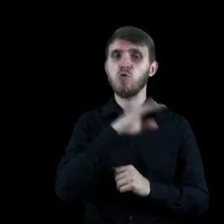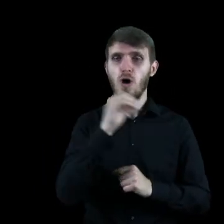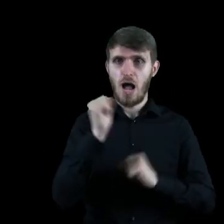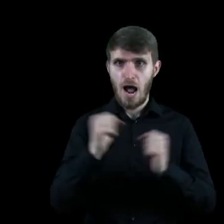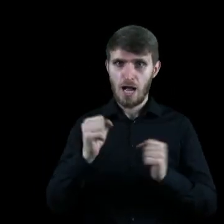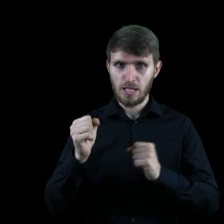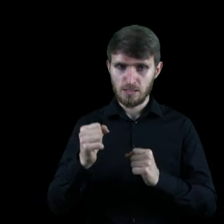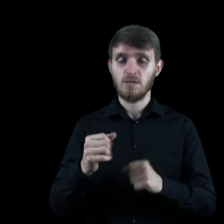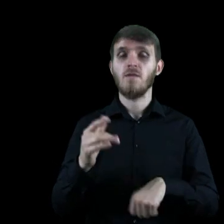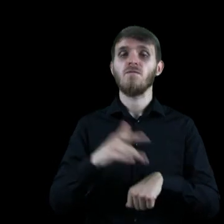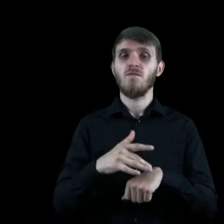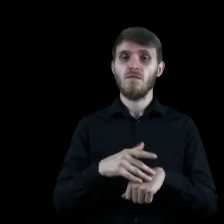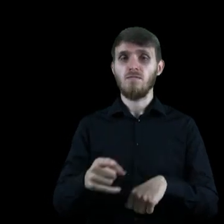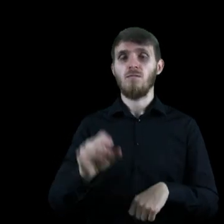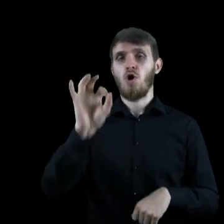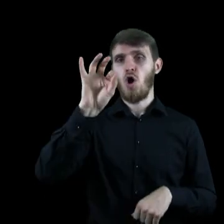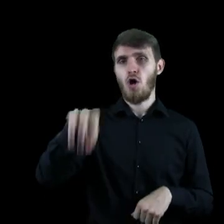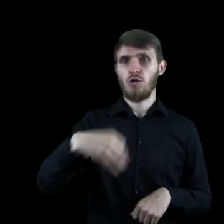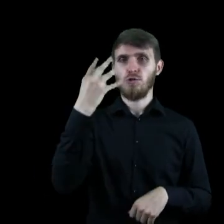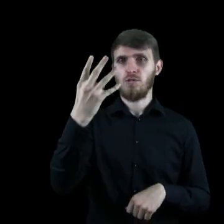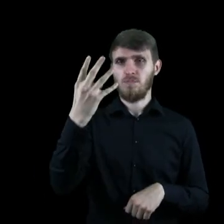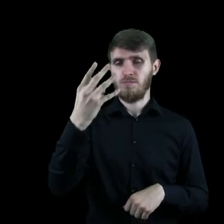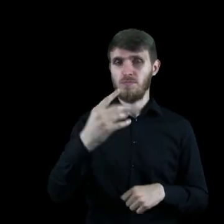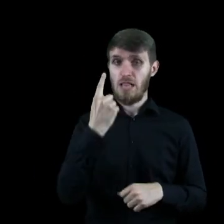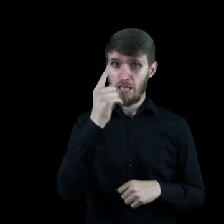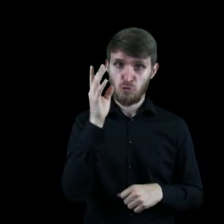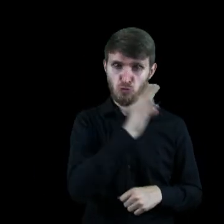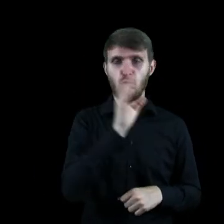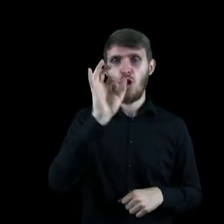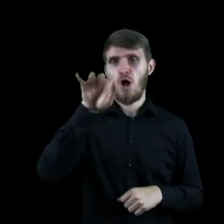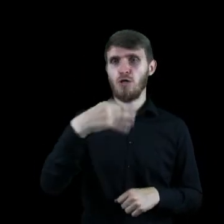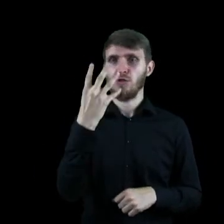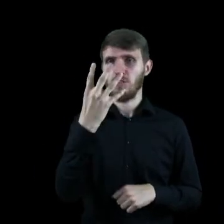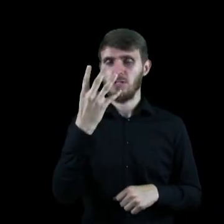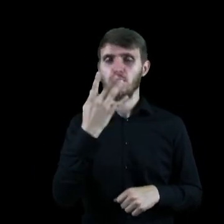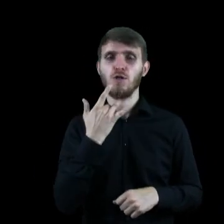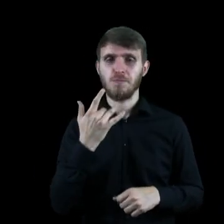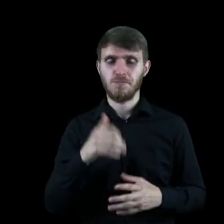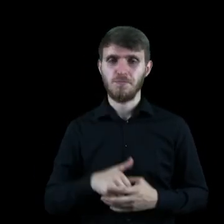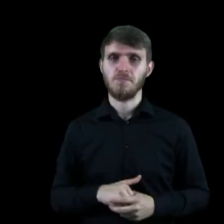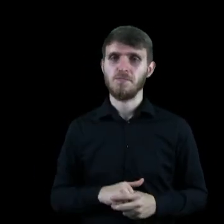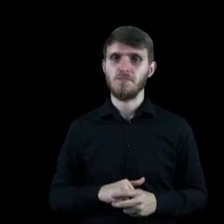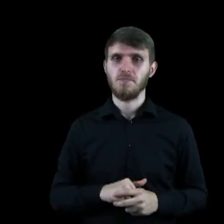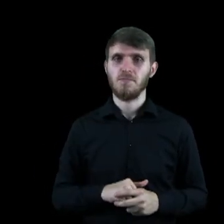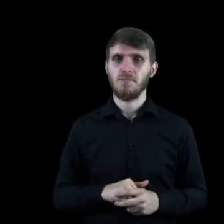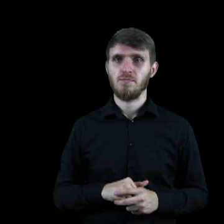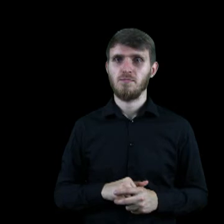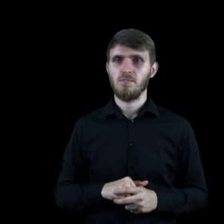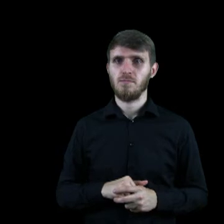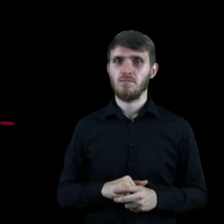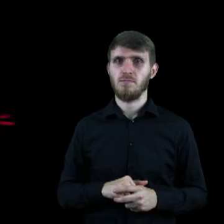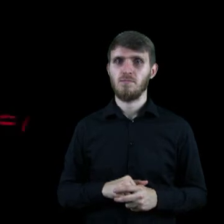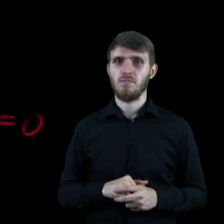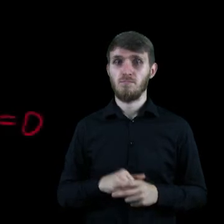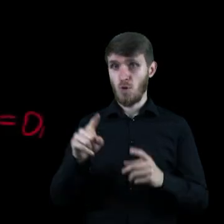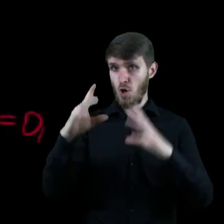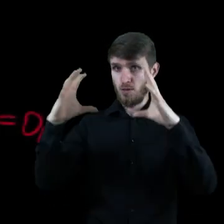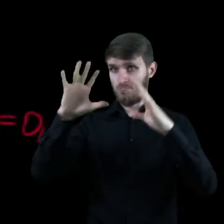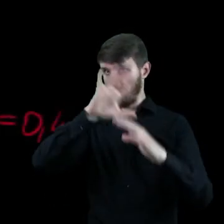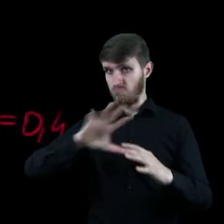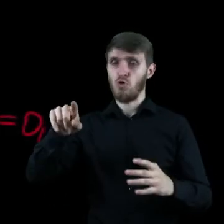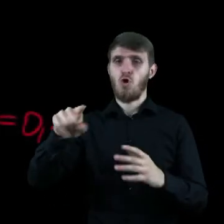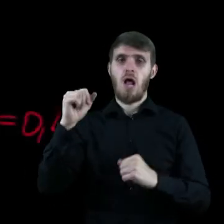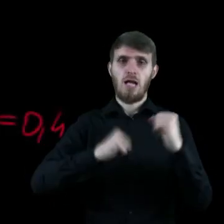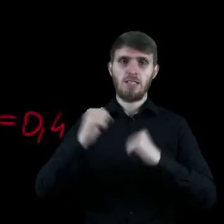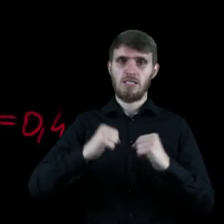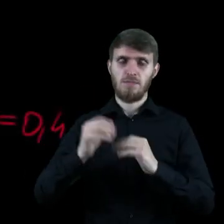miliony kapitału własnego przez 10 milionów akcji, wychodzi nam 0